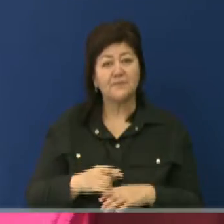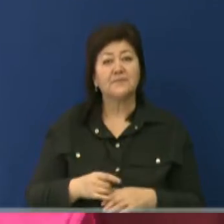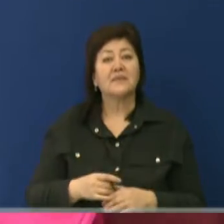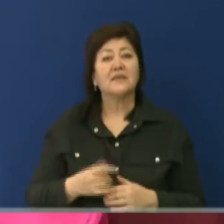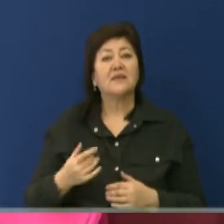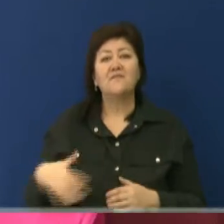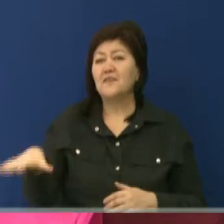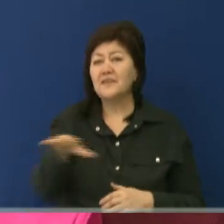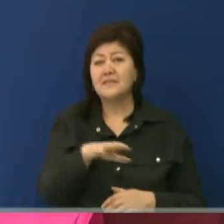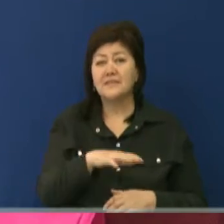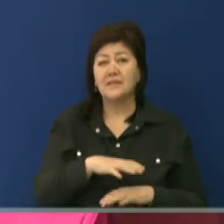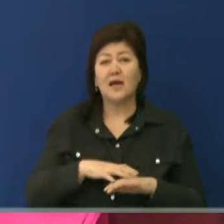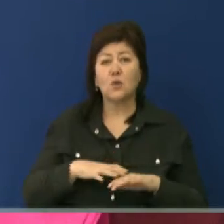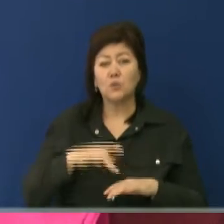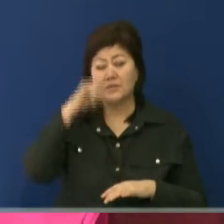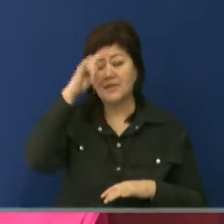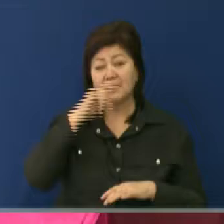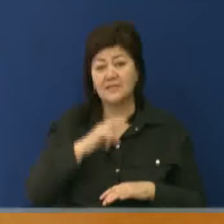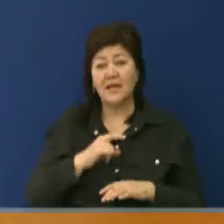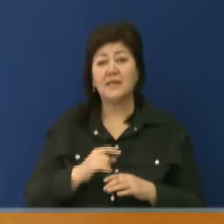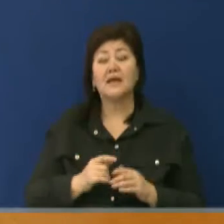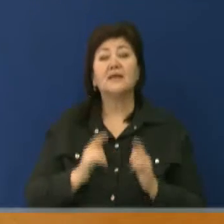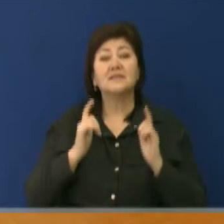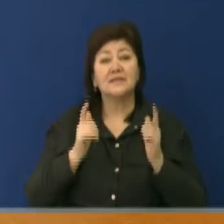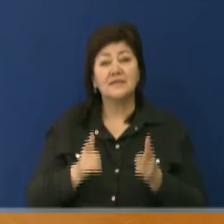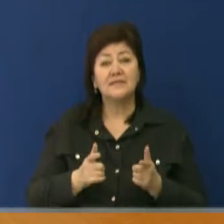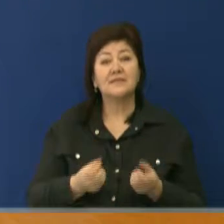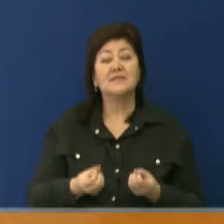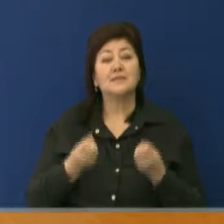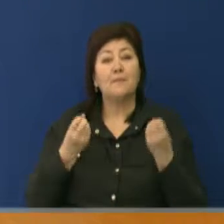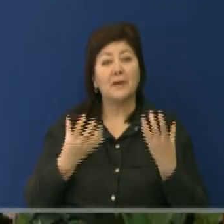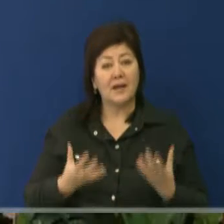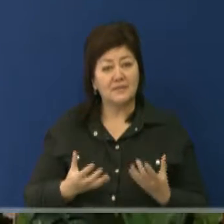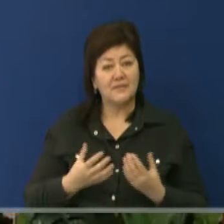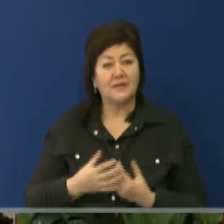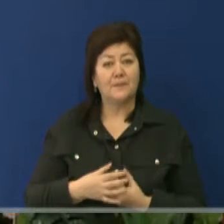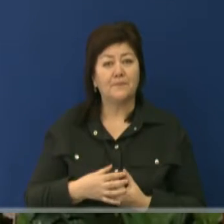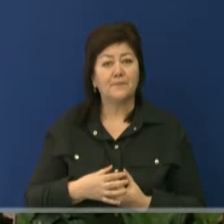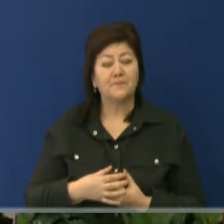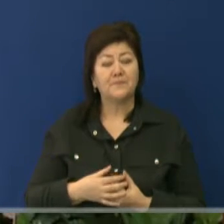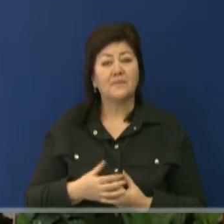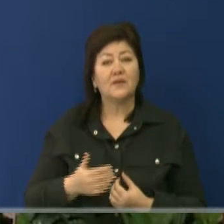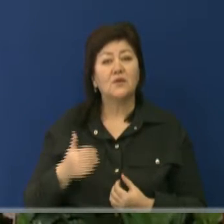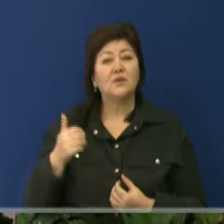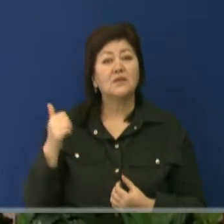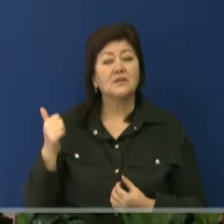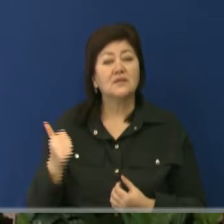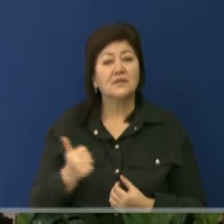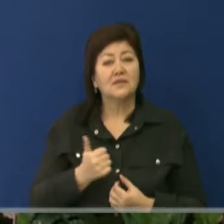бірден қолдады. Өйткені бұл еліміздің тарихымен, мәдени құндылықтармен сабақтасып жатыр. Очень хорошо и дружно мы